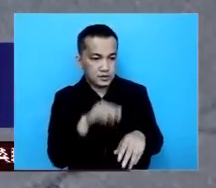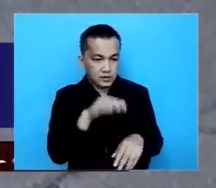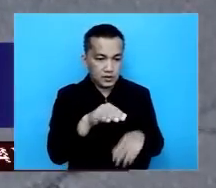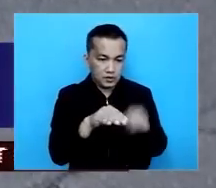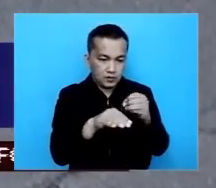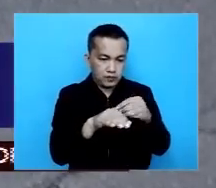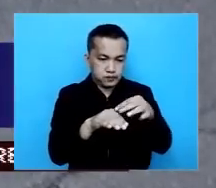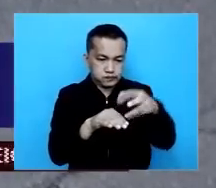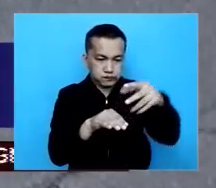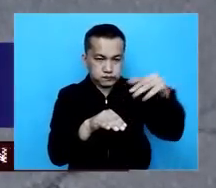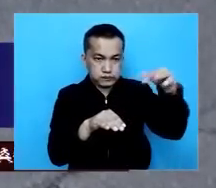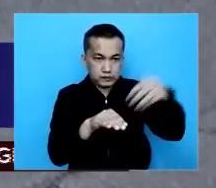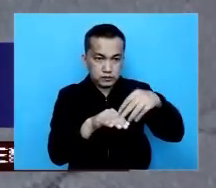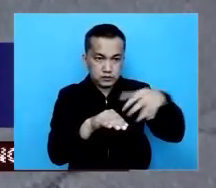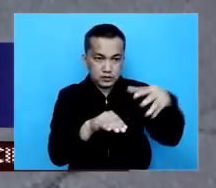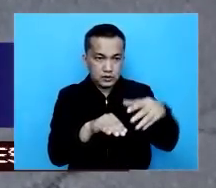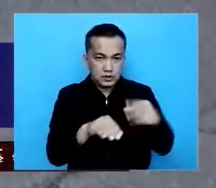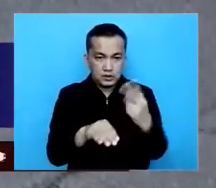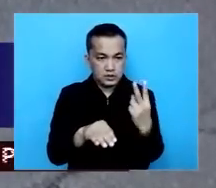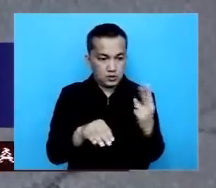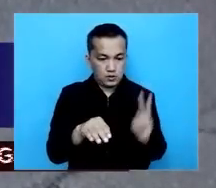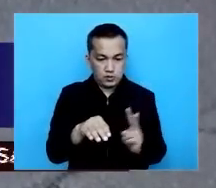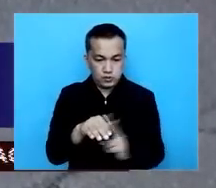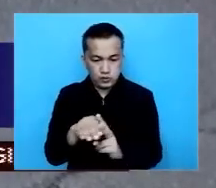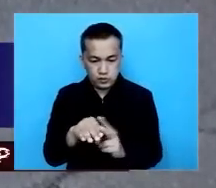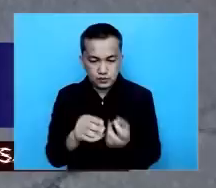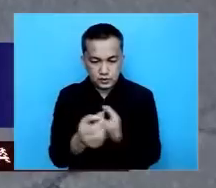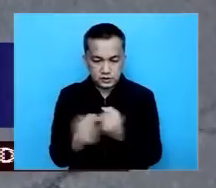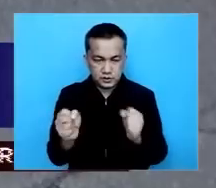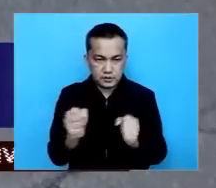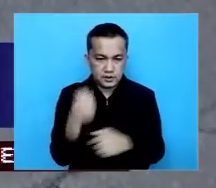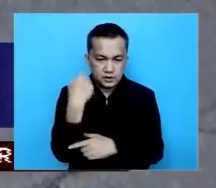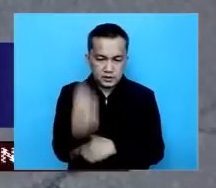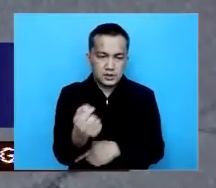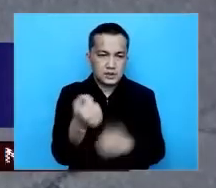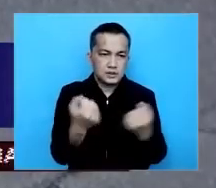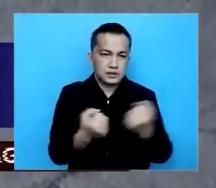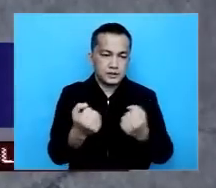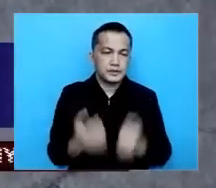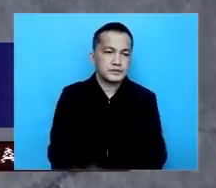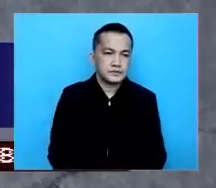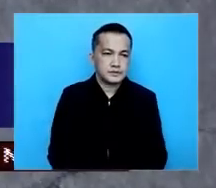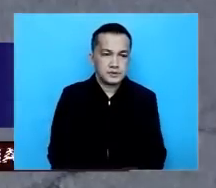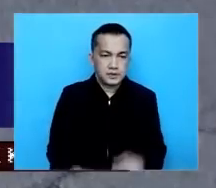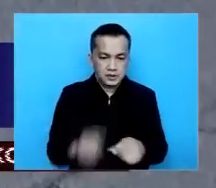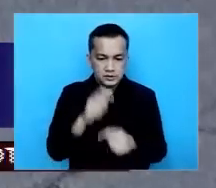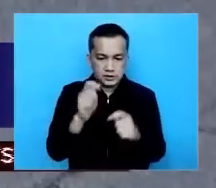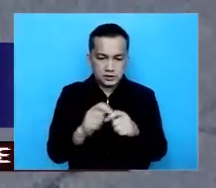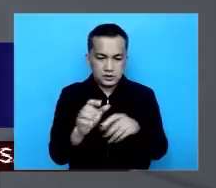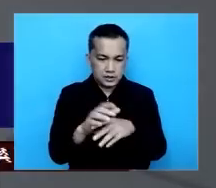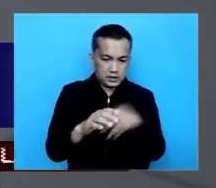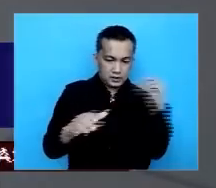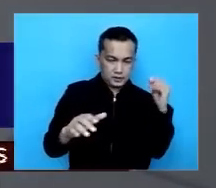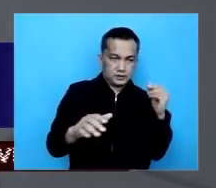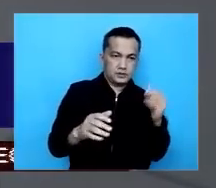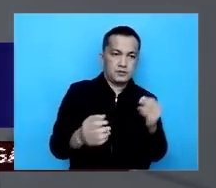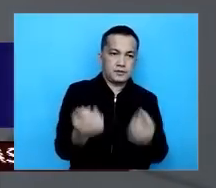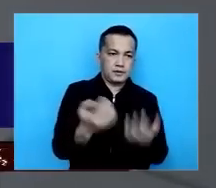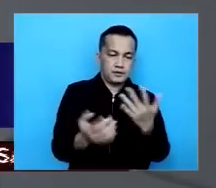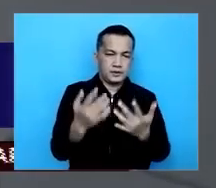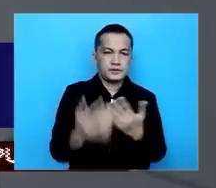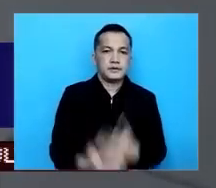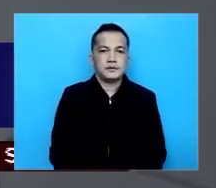sasakyan habang inililigtas ng dalawang lalaki ang nahimatay na driver sa loob. Sakto namang nailabas nila ang driver bago sumiklab ang